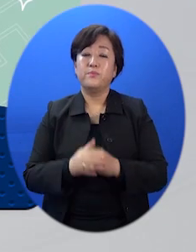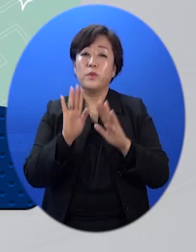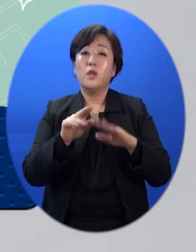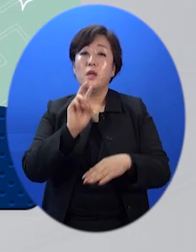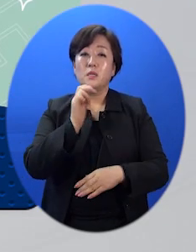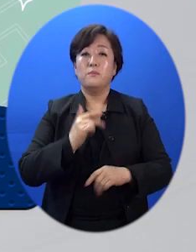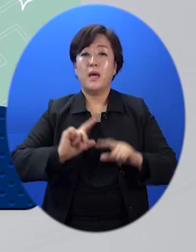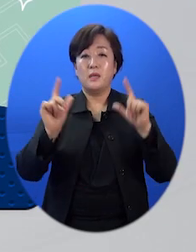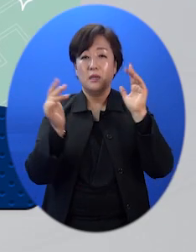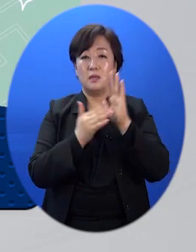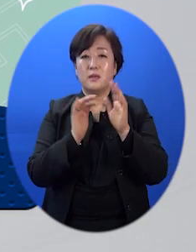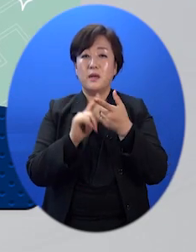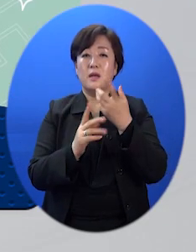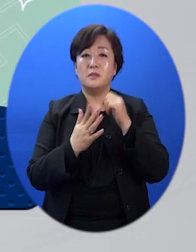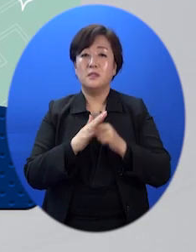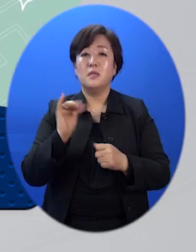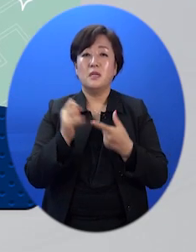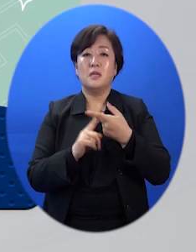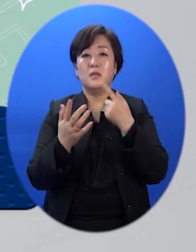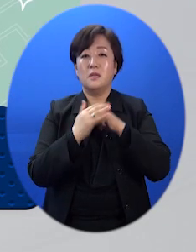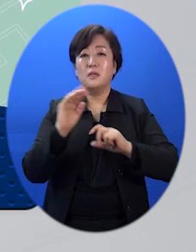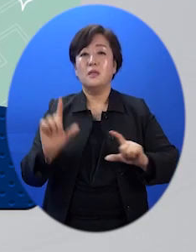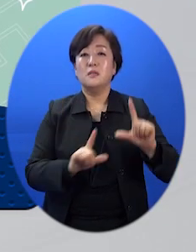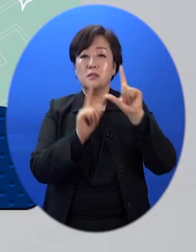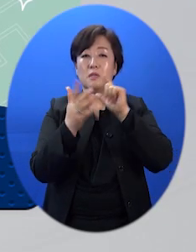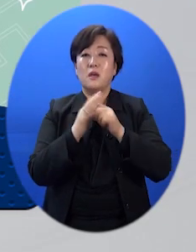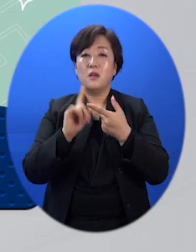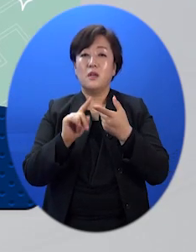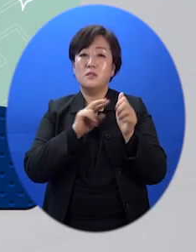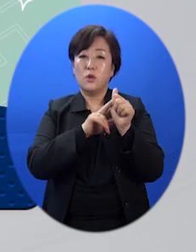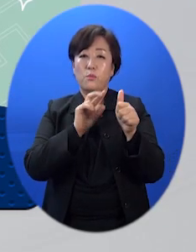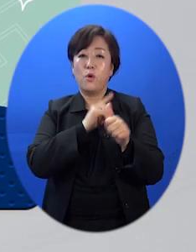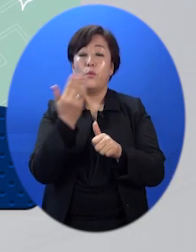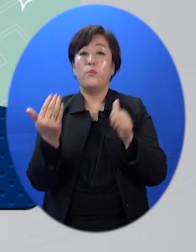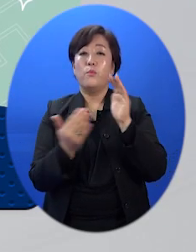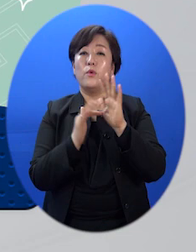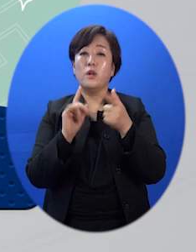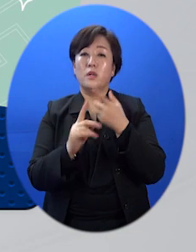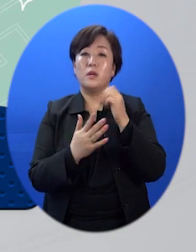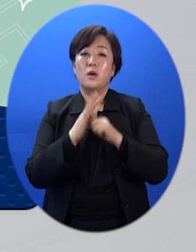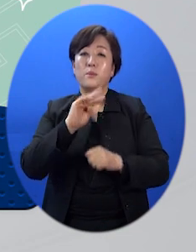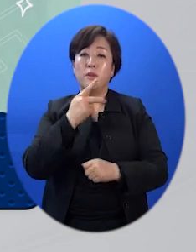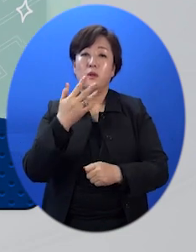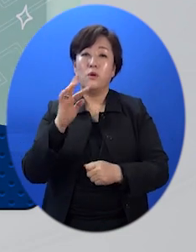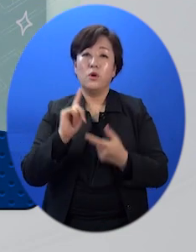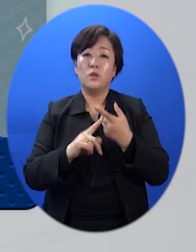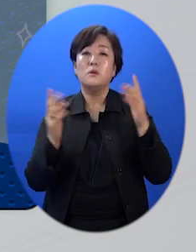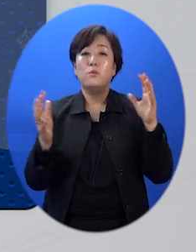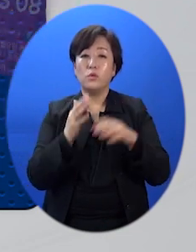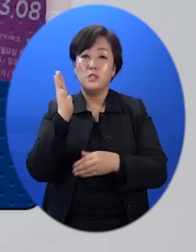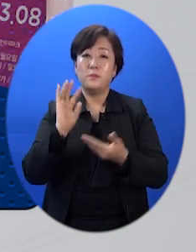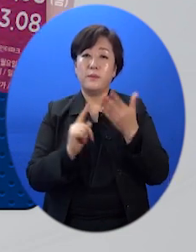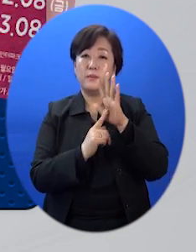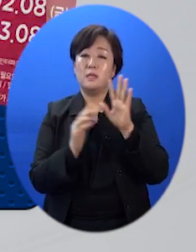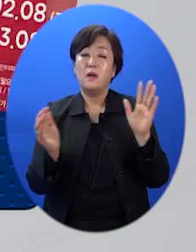오는 28일까지 우리 지역의 생생한 소식을 전할 제7기 블로그 기자단을 모집합니다.